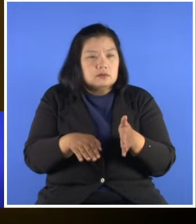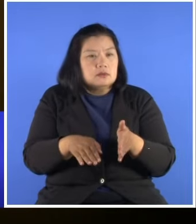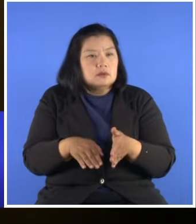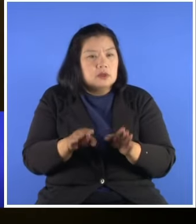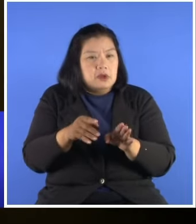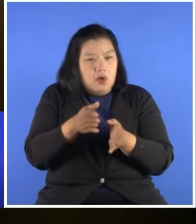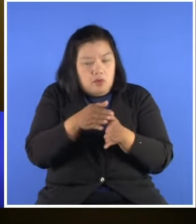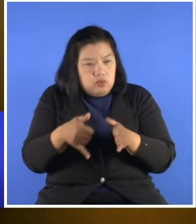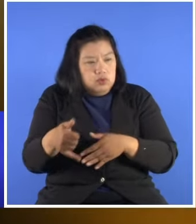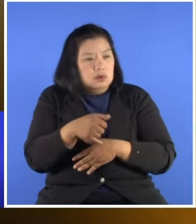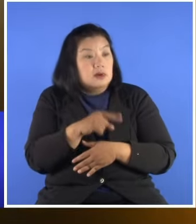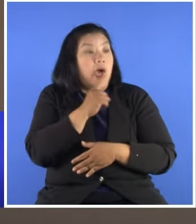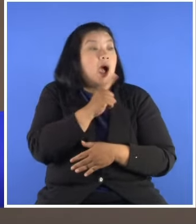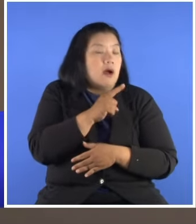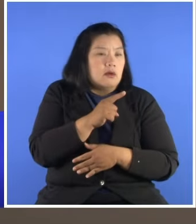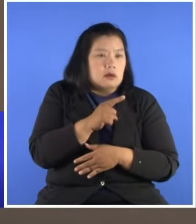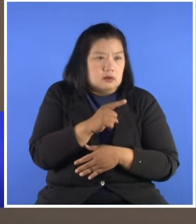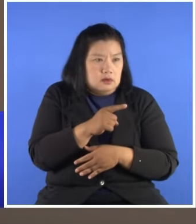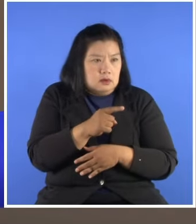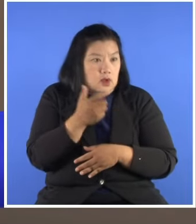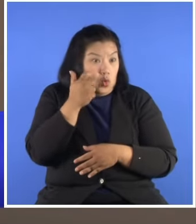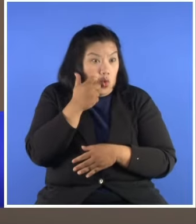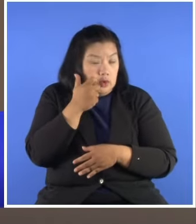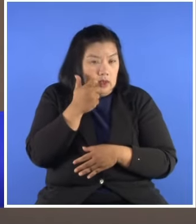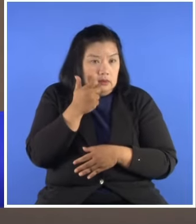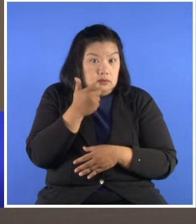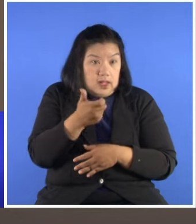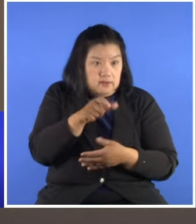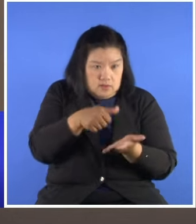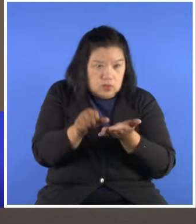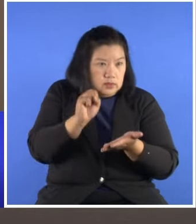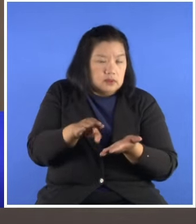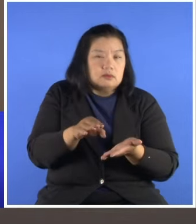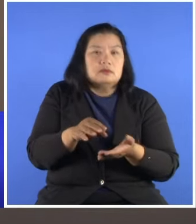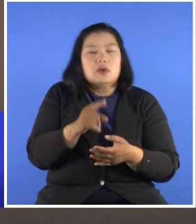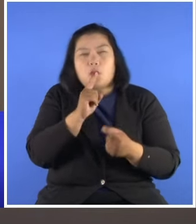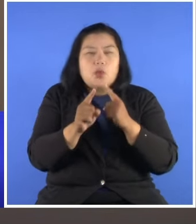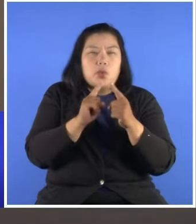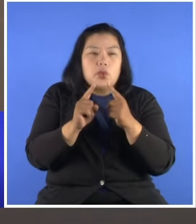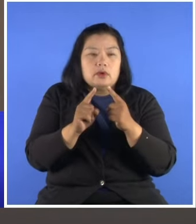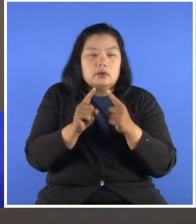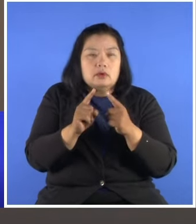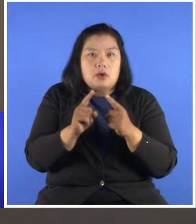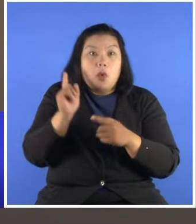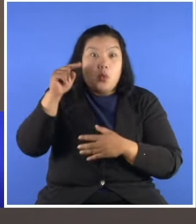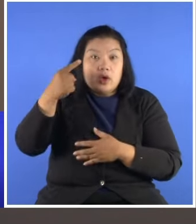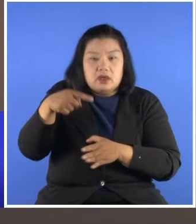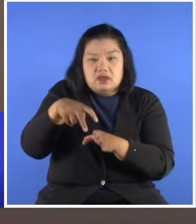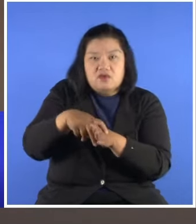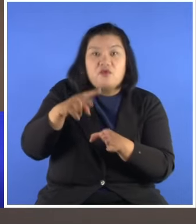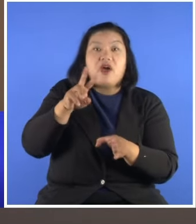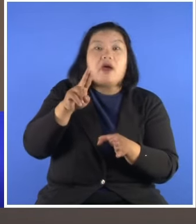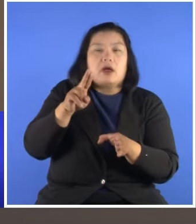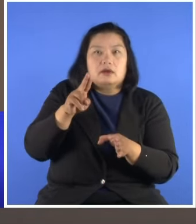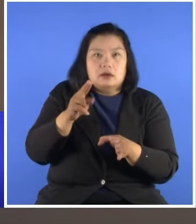าแล้วก็ให้ลบคลิปด้วยนะคะคือผู้หญิงที่ซ้อนท้ายเนี่ยเขาถ่ายคลิปเอาไว้เพราะเขากะว่านี่จะเป็นหลักฐานเผื่อเกิดอะไรขึ้นกับเขาและแฟนอะนะ